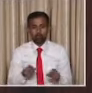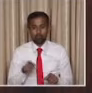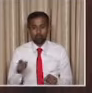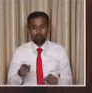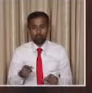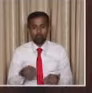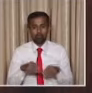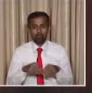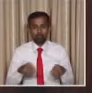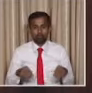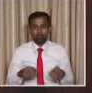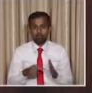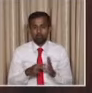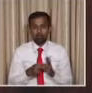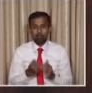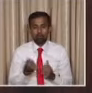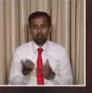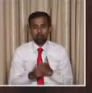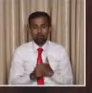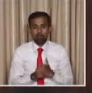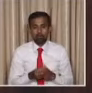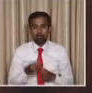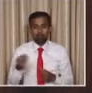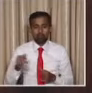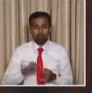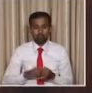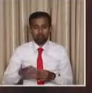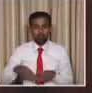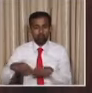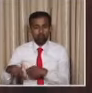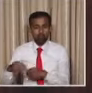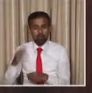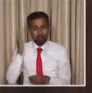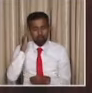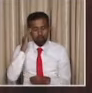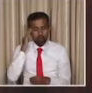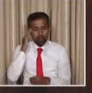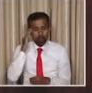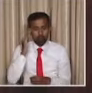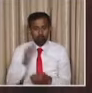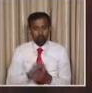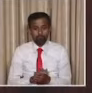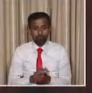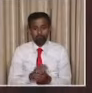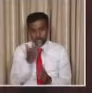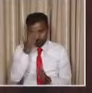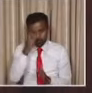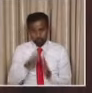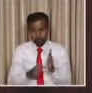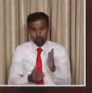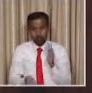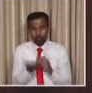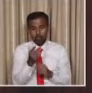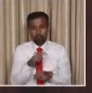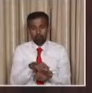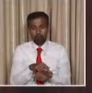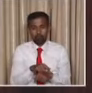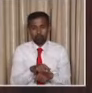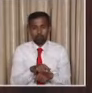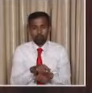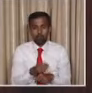කුසි ආර්ථිකයක් හදලා දුන්නා එදා සිනමාව බණ්ඩාරනායක මැතිණිය. දැන් මැතිණිය යාපනයට ගිය වෙලාවේ මැතිණිය